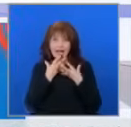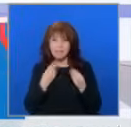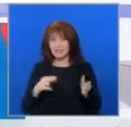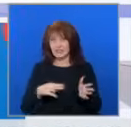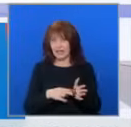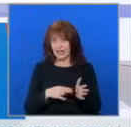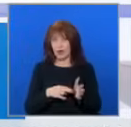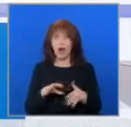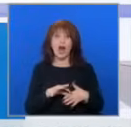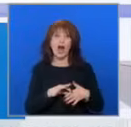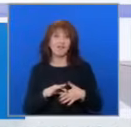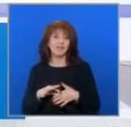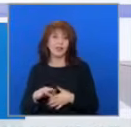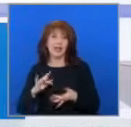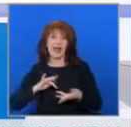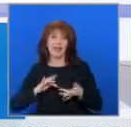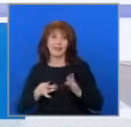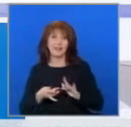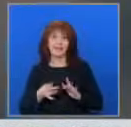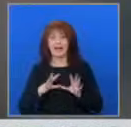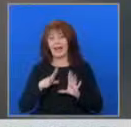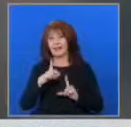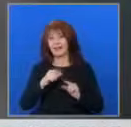на електричество роди една интернет звезда.